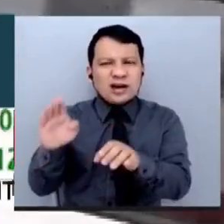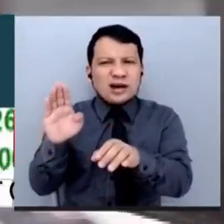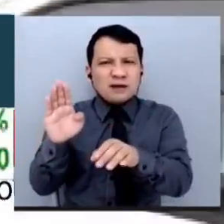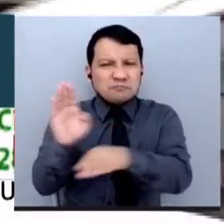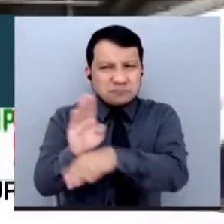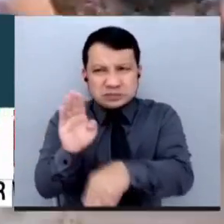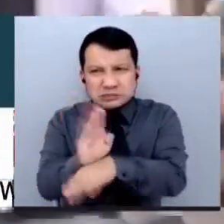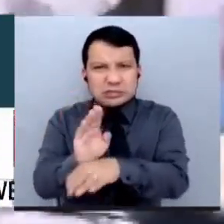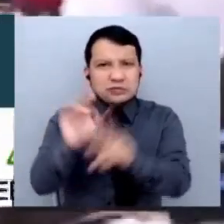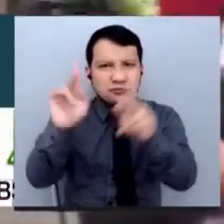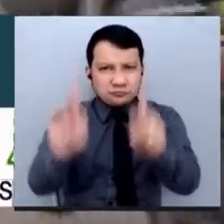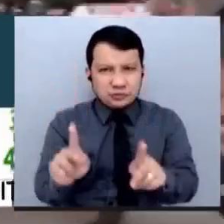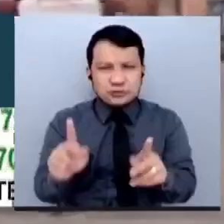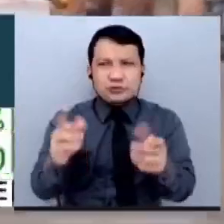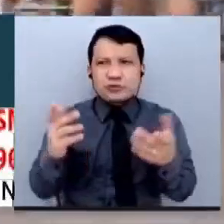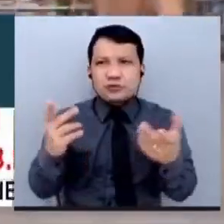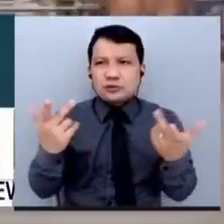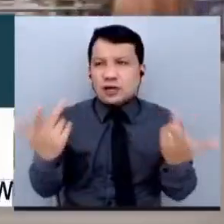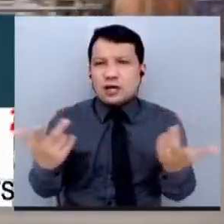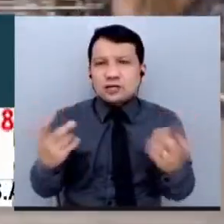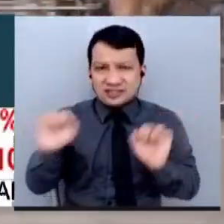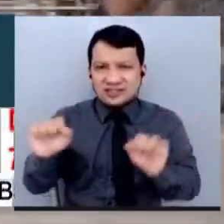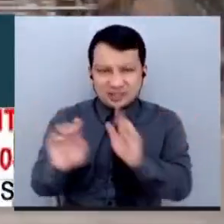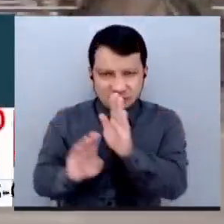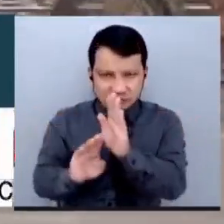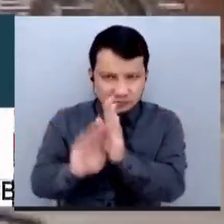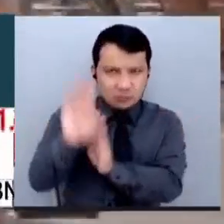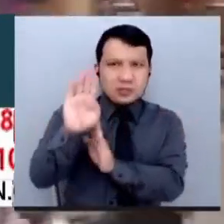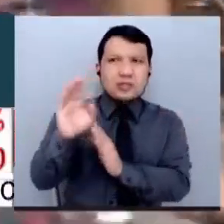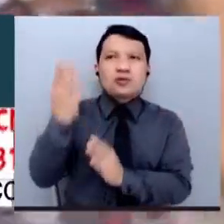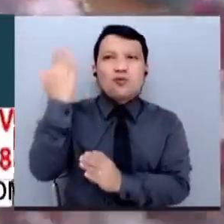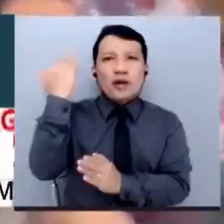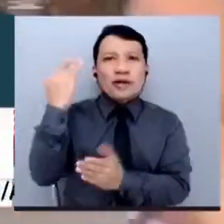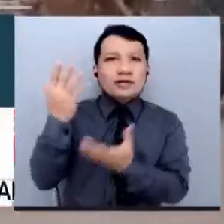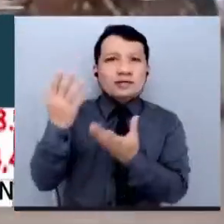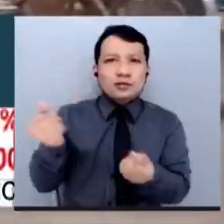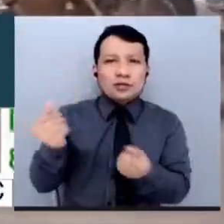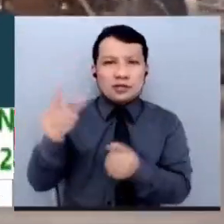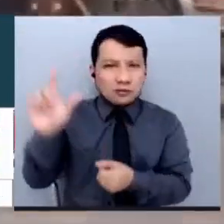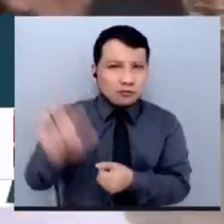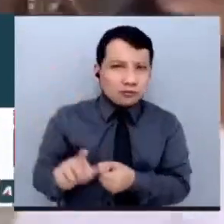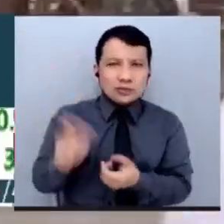yung kita nila sa kanilang nawalang kita doon sa pandemic.